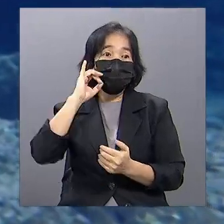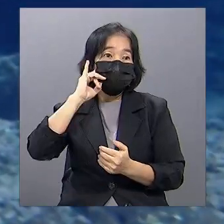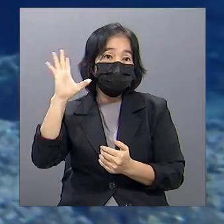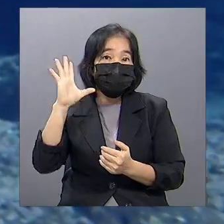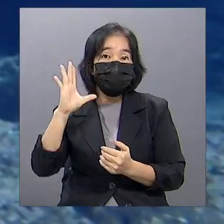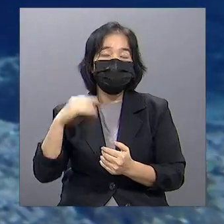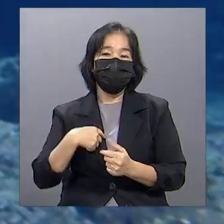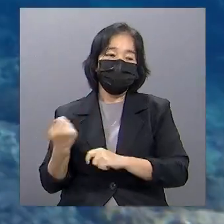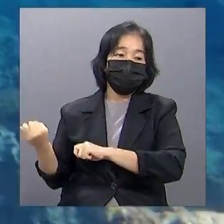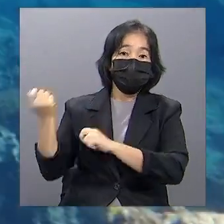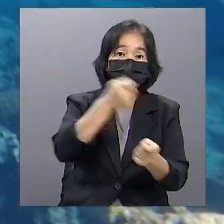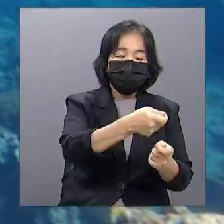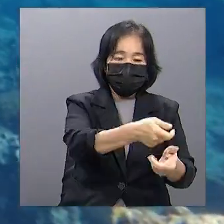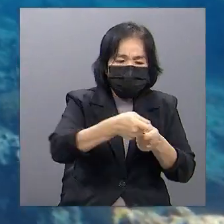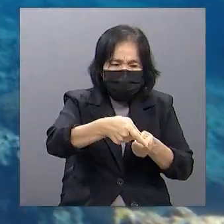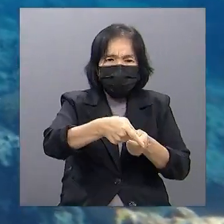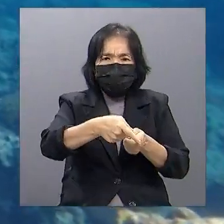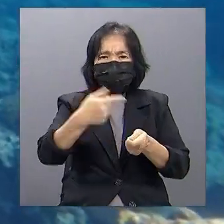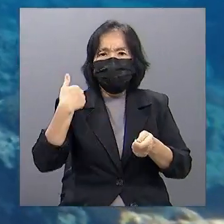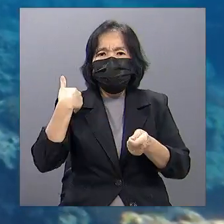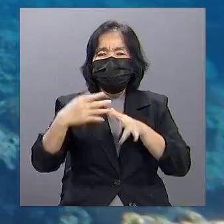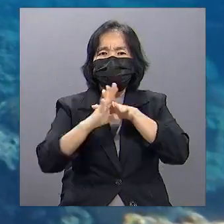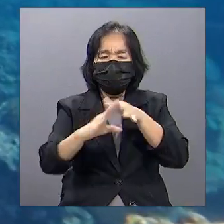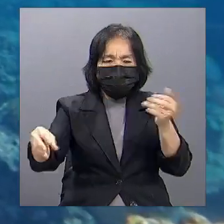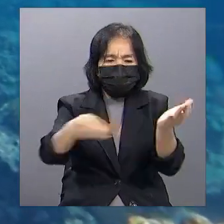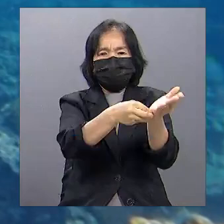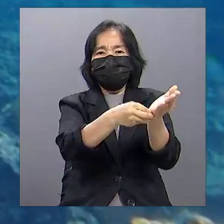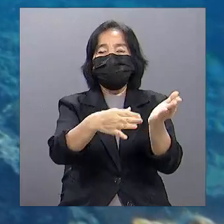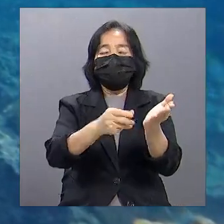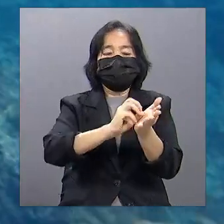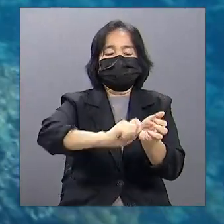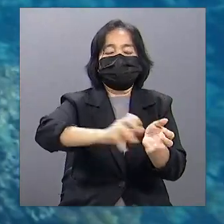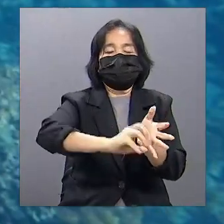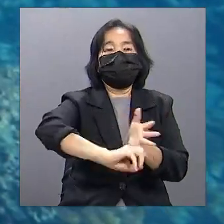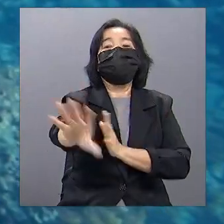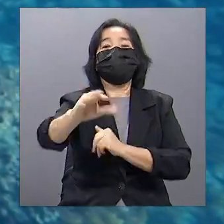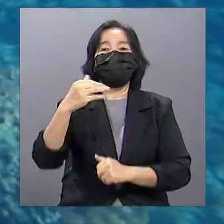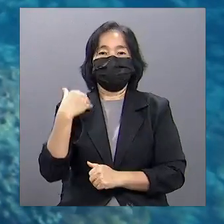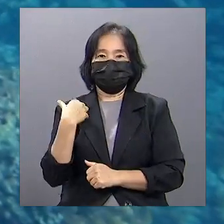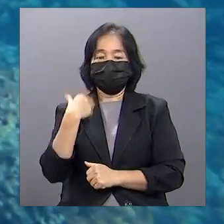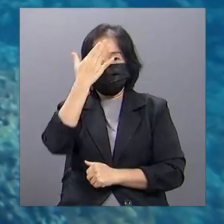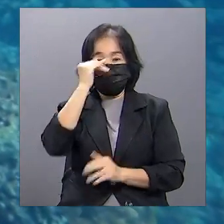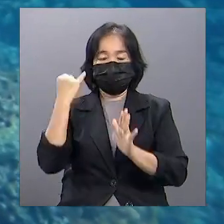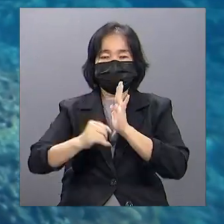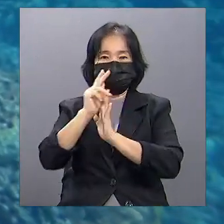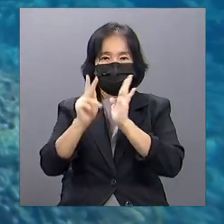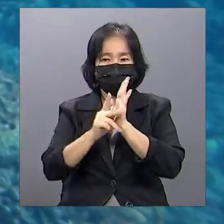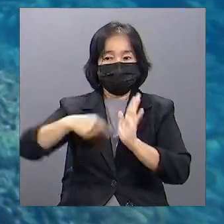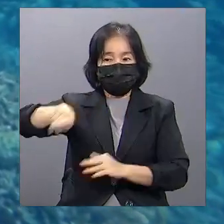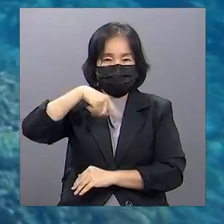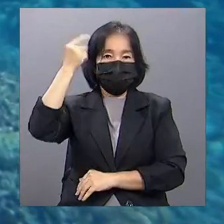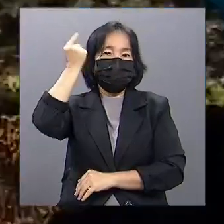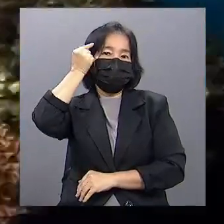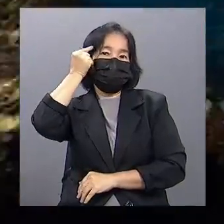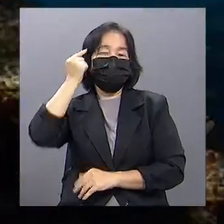รือติดเครื่องมือประมงขึ้นมาเนี่ยเขาก็จะรีบปล่อยในขณะที่มันมีชีวิตเพราะสัตว์เหล่านี้จริงๆแล้วเวลาขึ้นมากับอวนล่างเนี่ยเขาก็อาจจะไม่ได้เสียชีวิตทัน